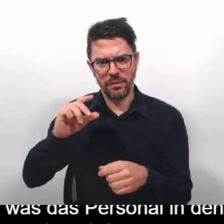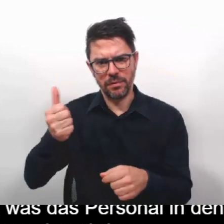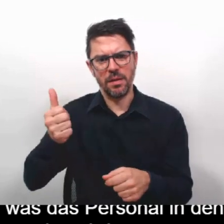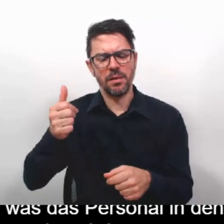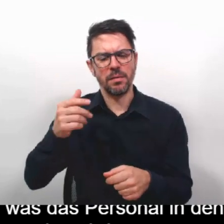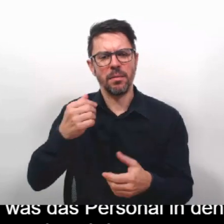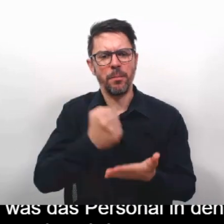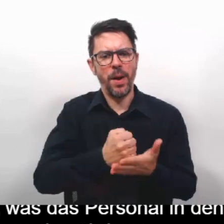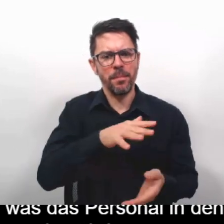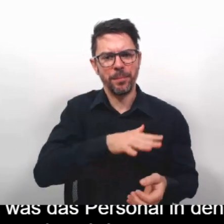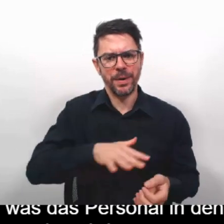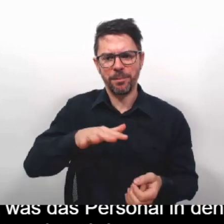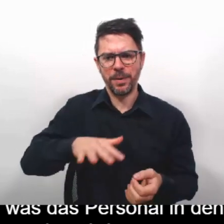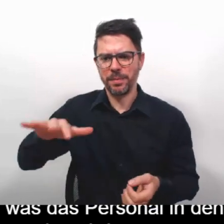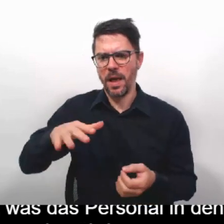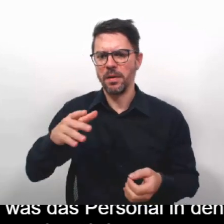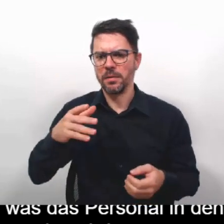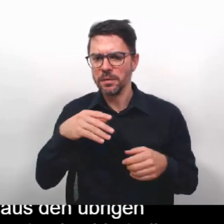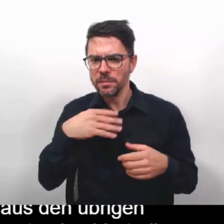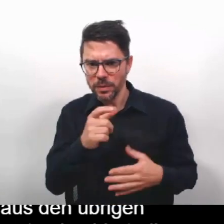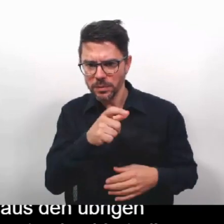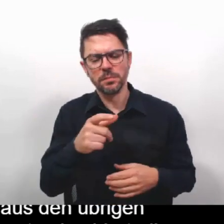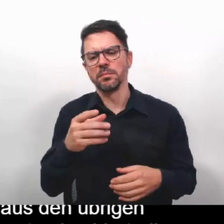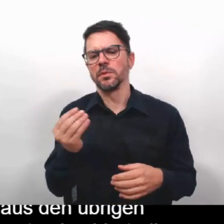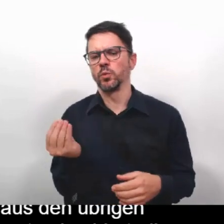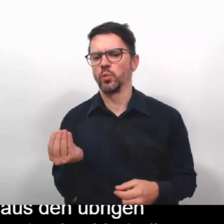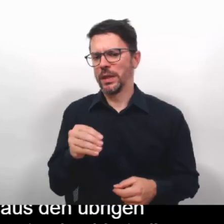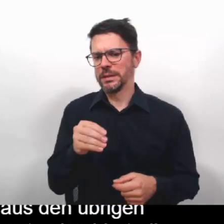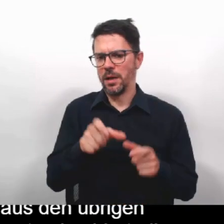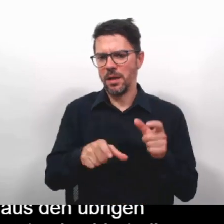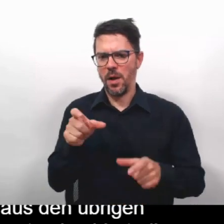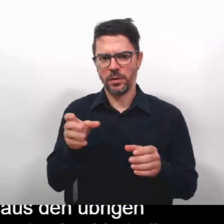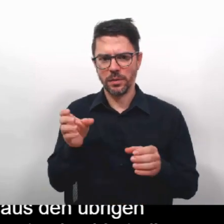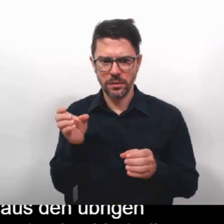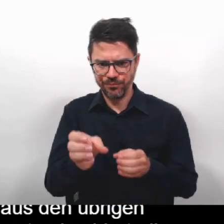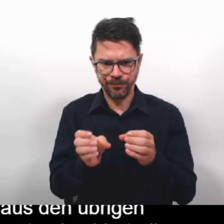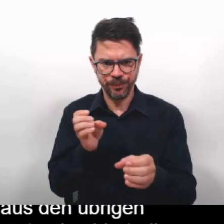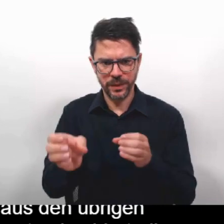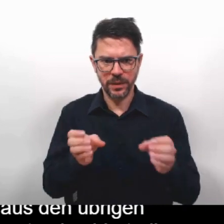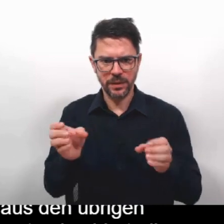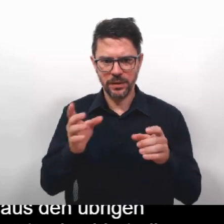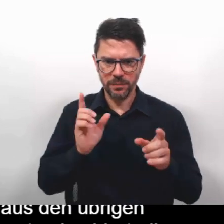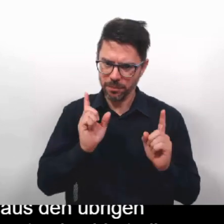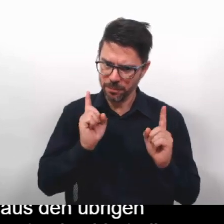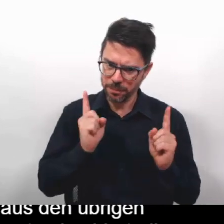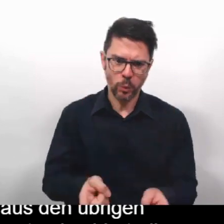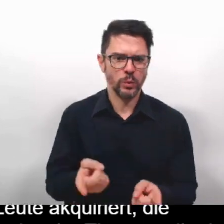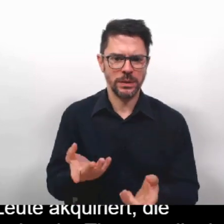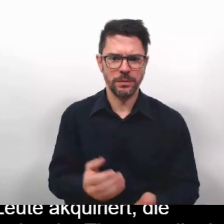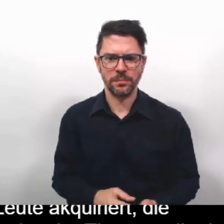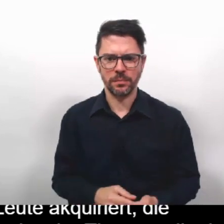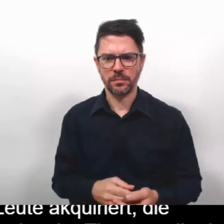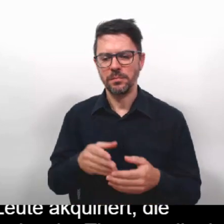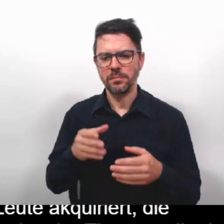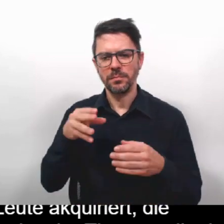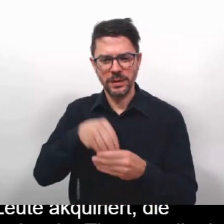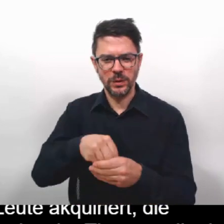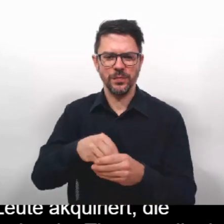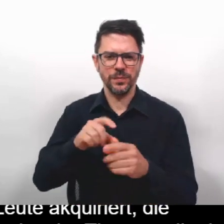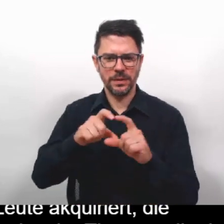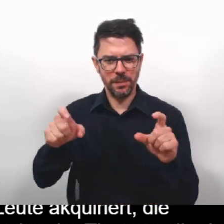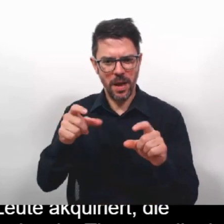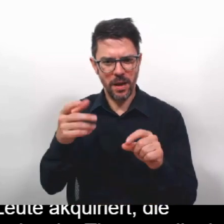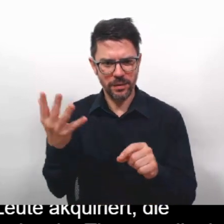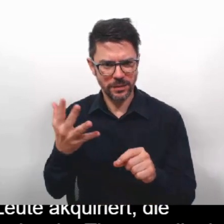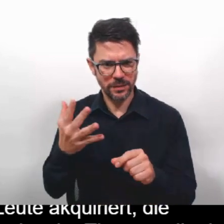Frage, signifikant besser, signifikant schlechter. Also ich persönlich glaube, dass bei der hohen